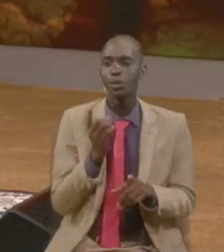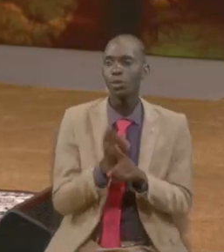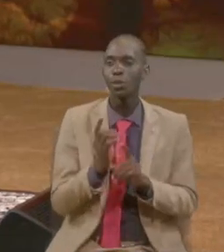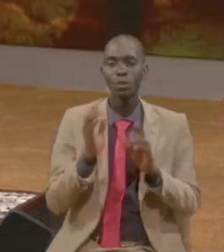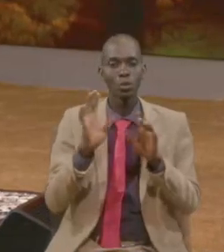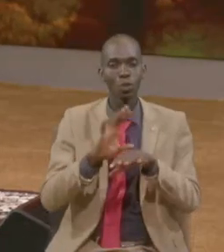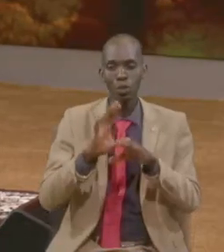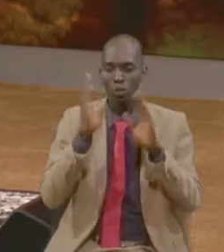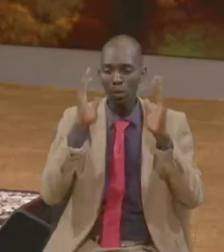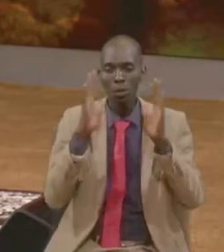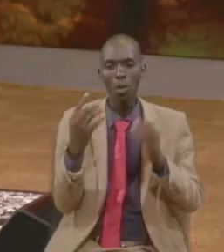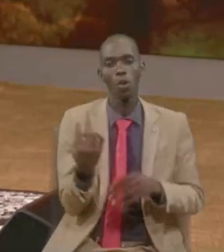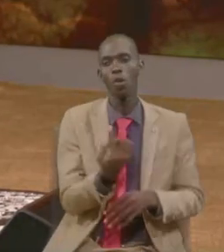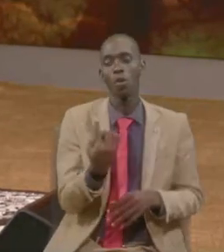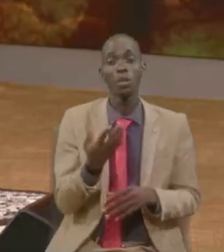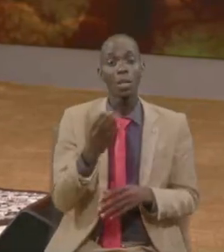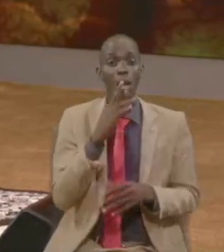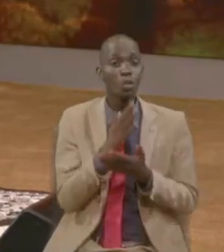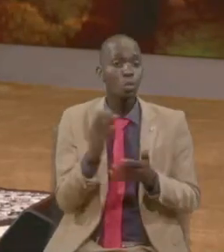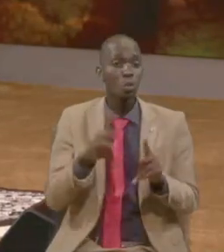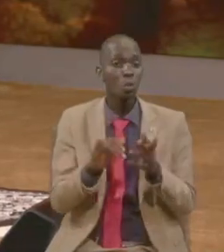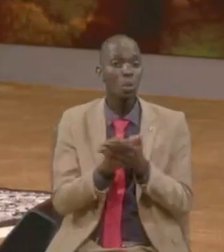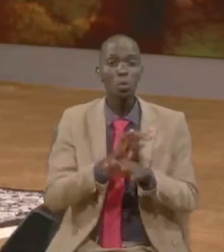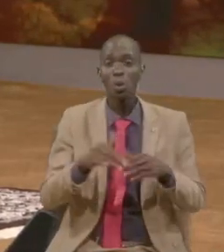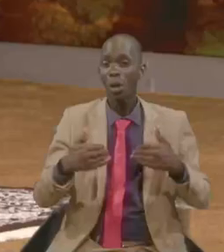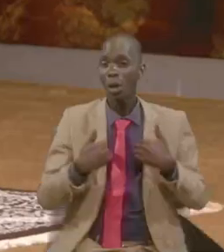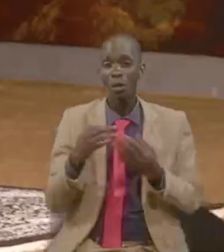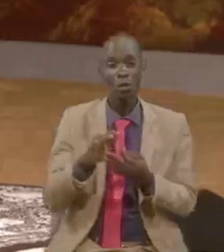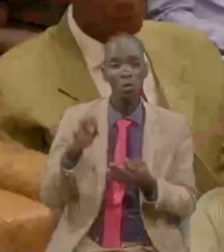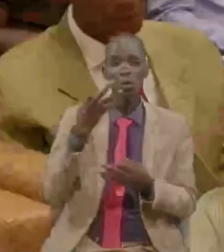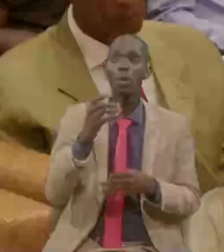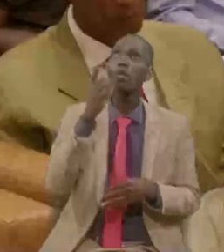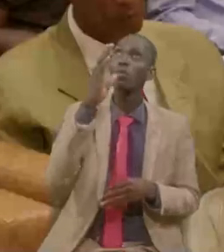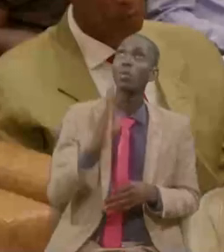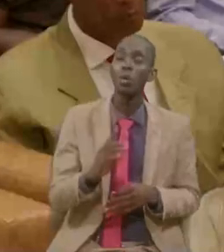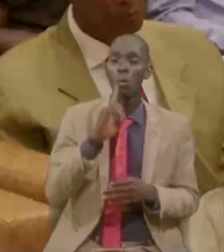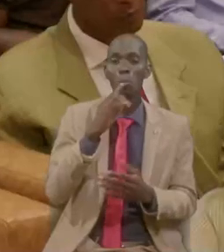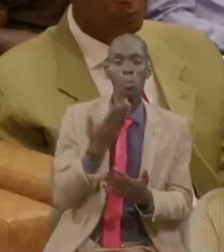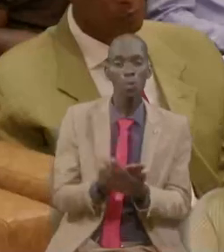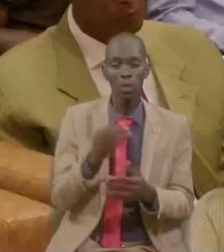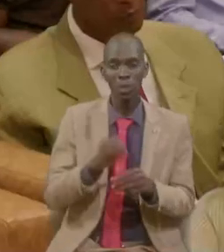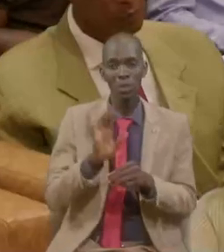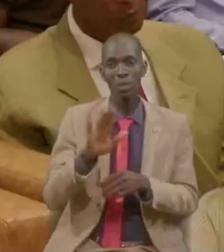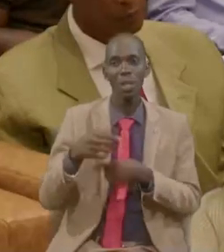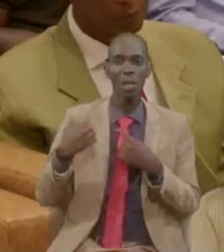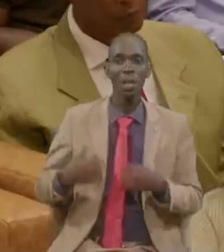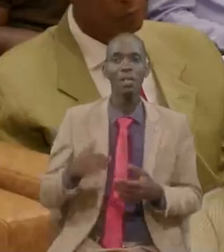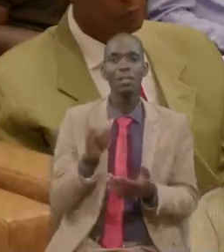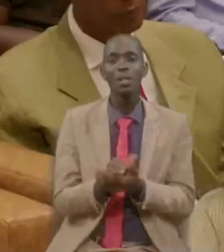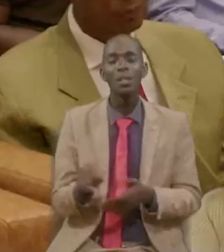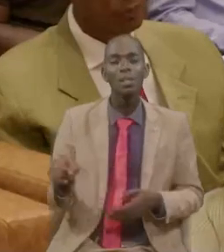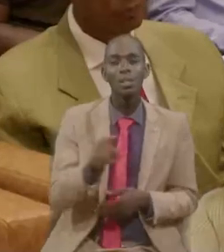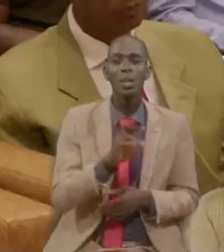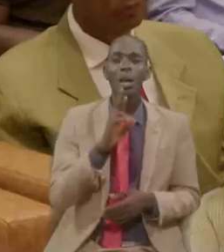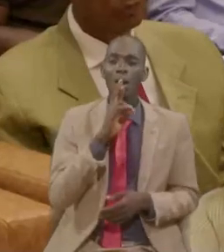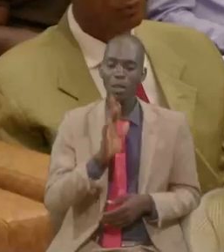y a des chrétiens superficiels, il y a des gens qui n'ont pas l'Esprit de Dieu qui rend témoignage dans leur cœur qu'ils sont